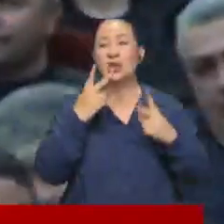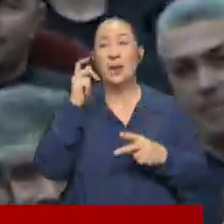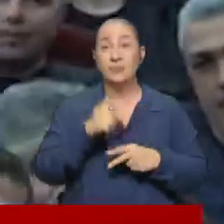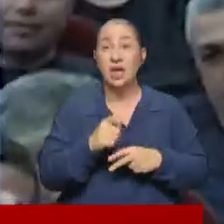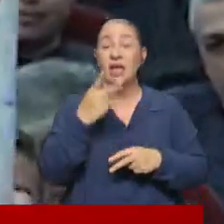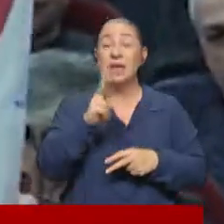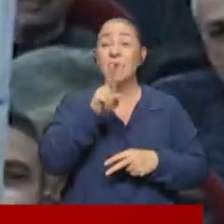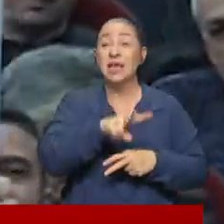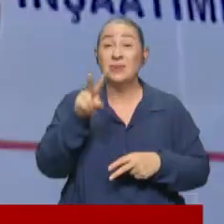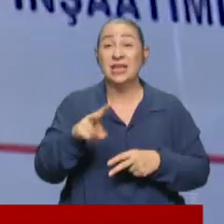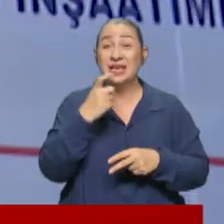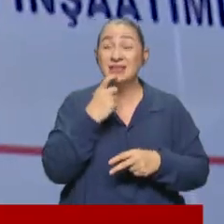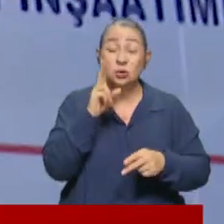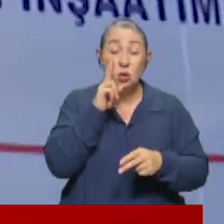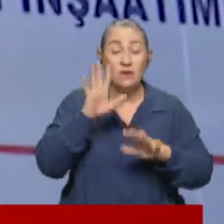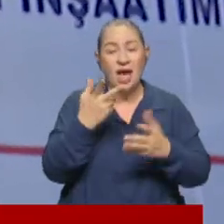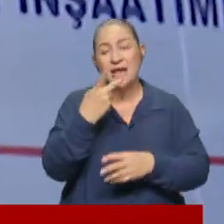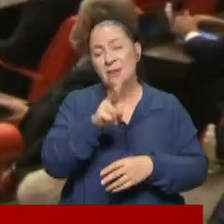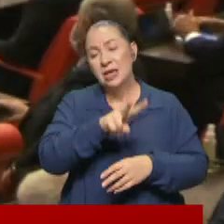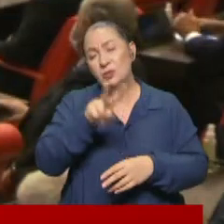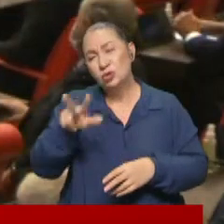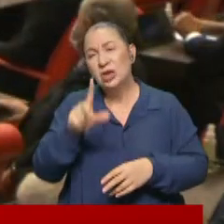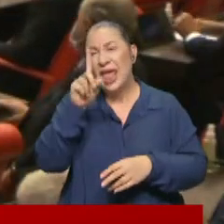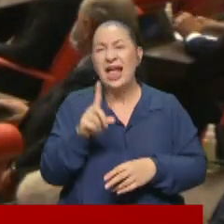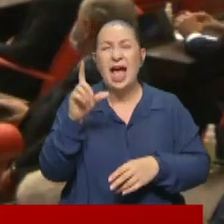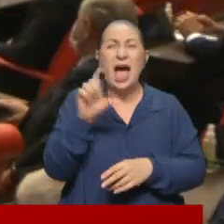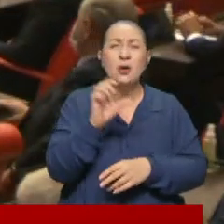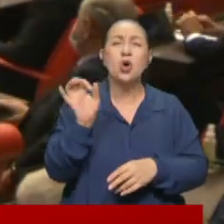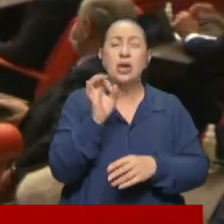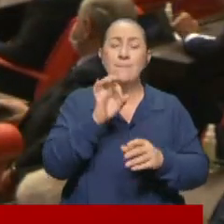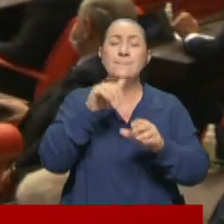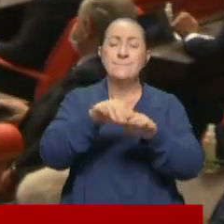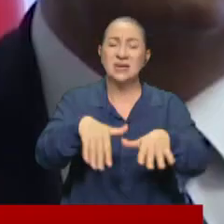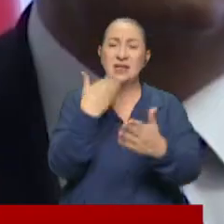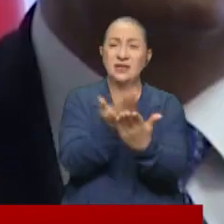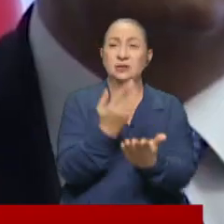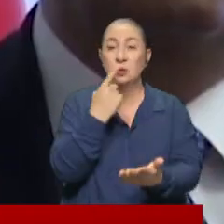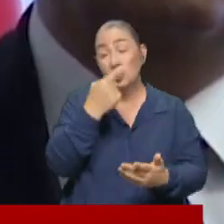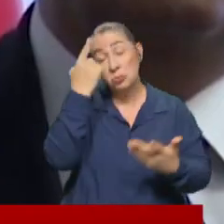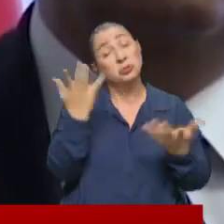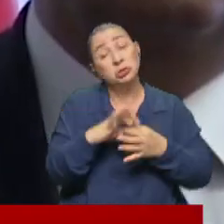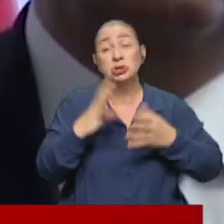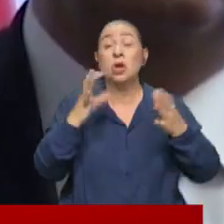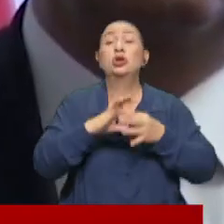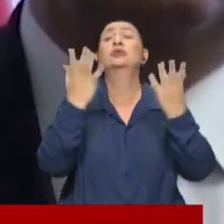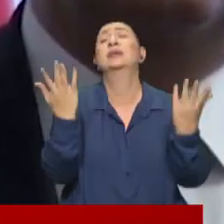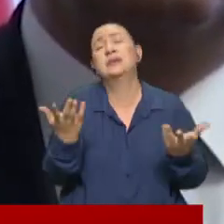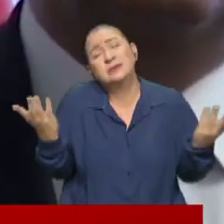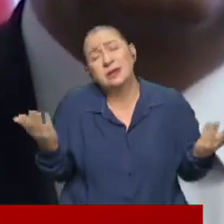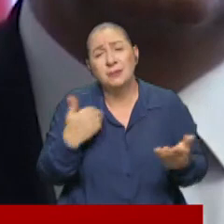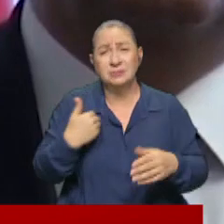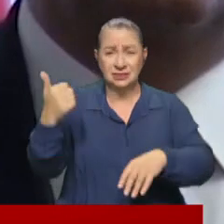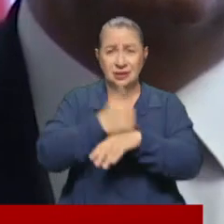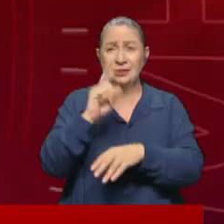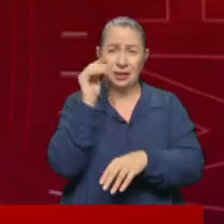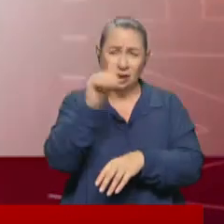yaptı. 2022 yılı sonu ya da 2023'ün ilk ayında meclise getireceğiz dedi. Umuyoruz çözerler, çözmezlerse zaten biz